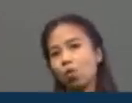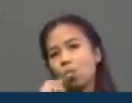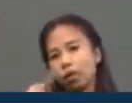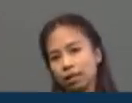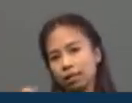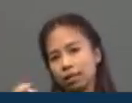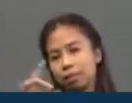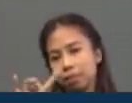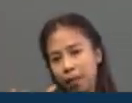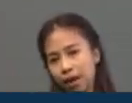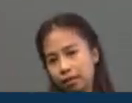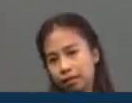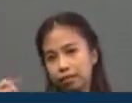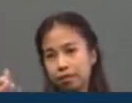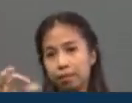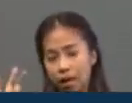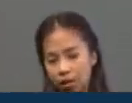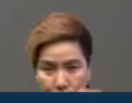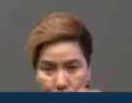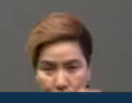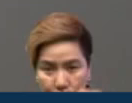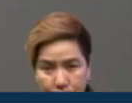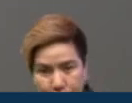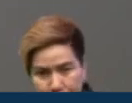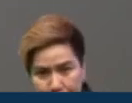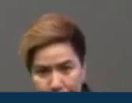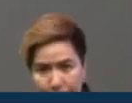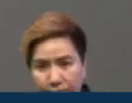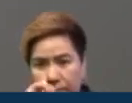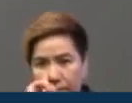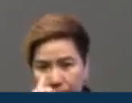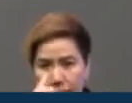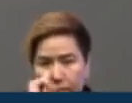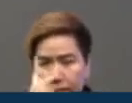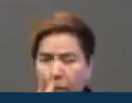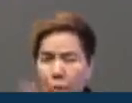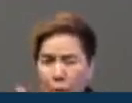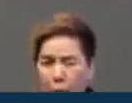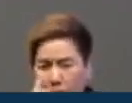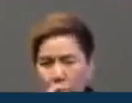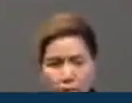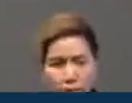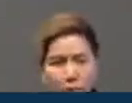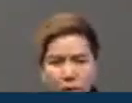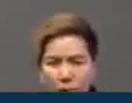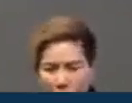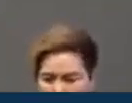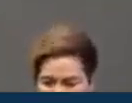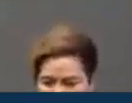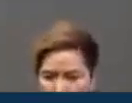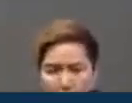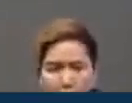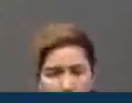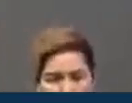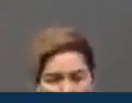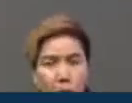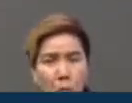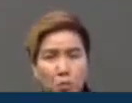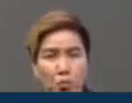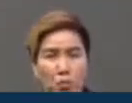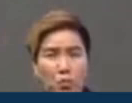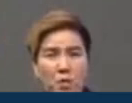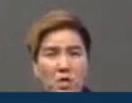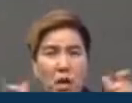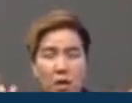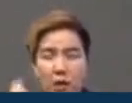ประชุมเอเปกว่าหลังจากที่ทั่วโลกได้เผชิญกับสถานการณ์โควิดและความขัดแย้งระหว่างประเทศในทวีปยุโรปส่งผลให้ภาวะเศ